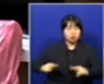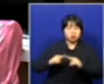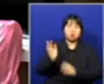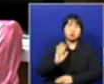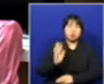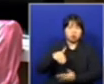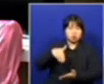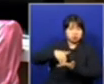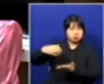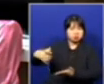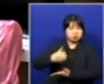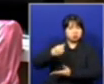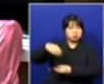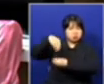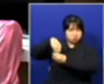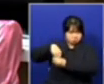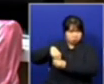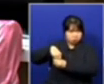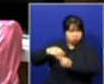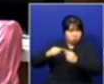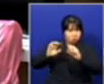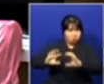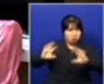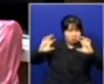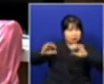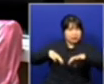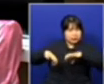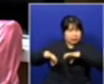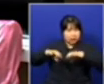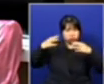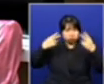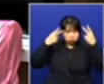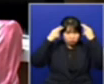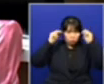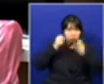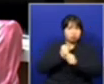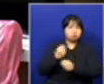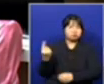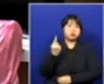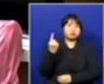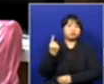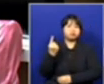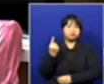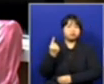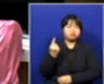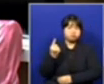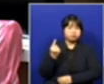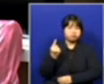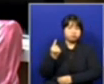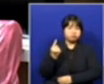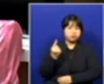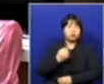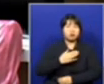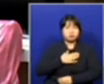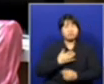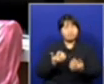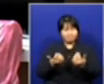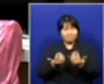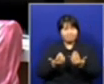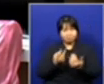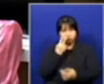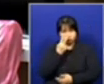ำนาจมาอยู่ที่รัฐบาลอยู่ที่นายกรัฐมนตรีแต่เพียงผู้เดียวผมจะรอดูครับว่